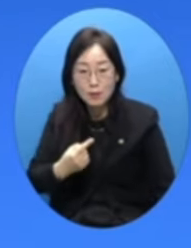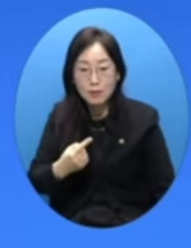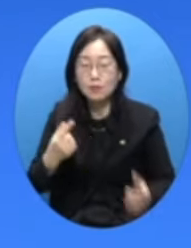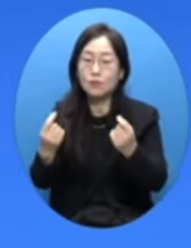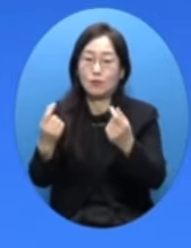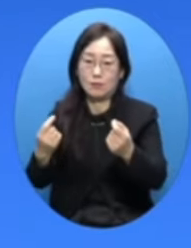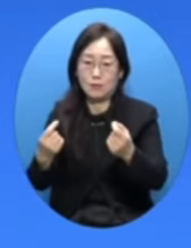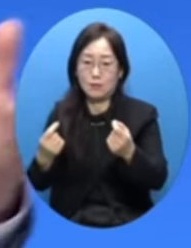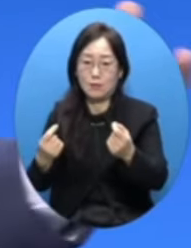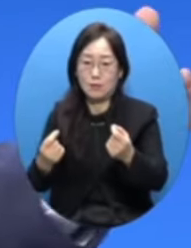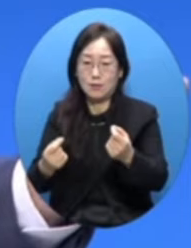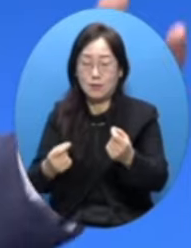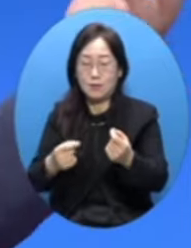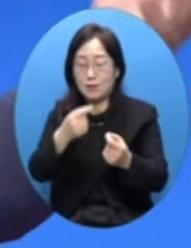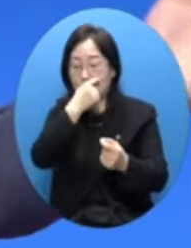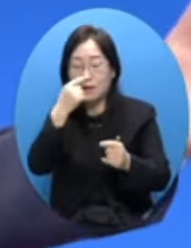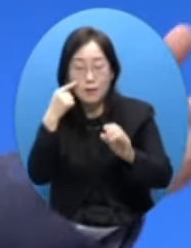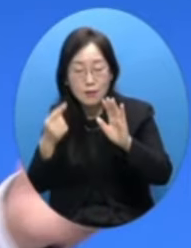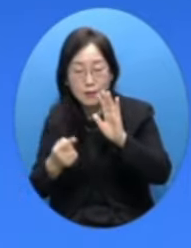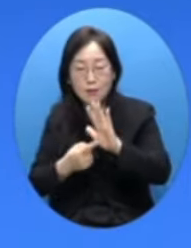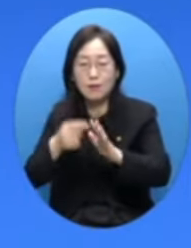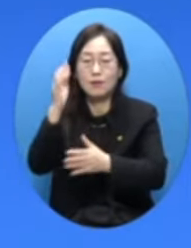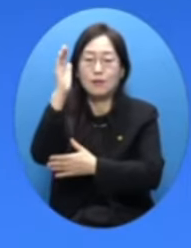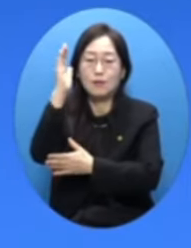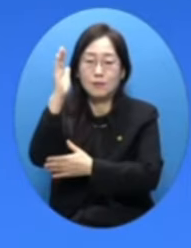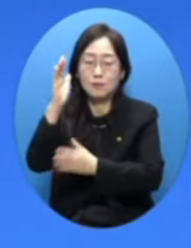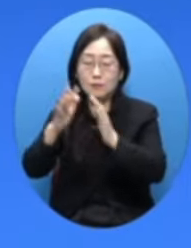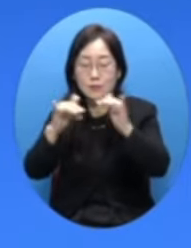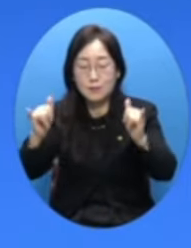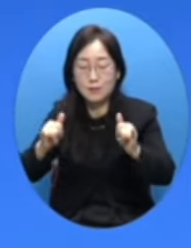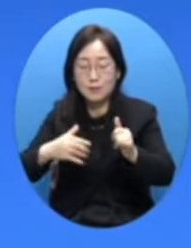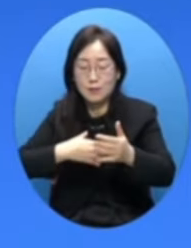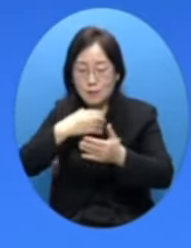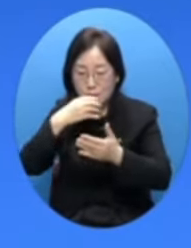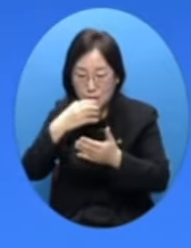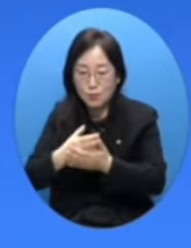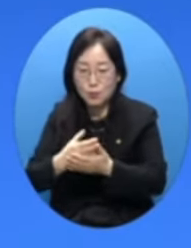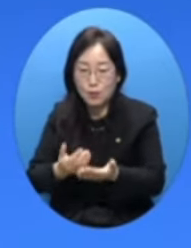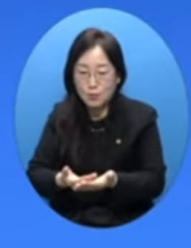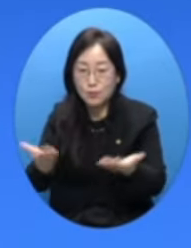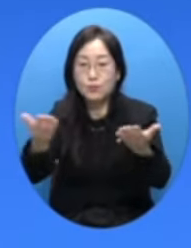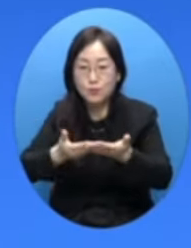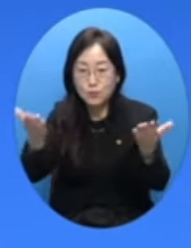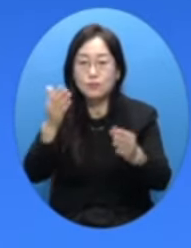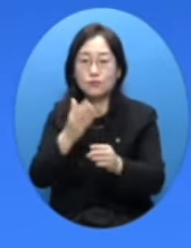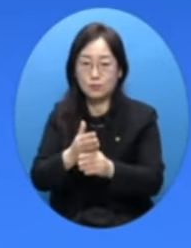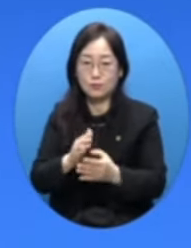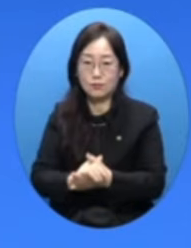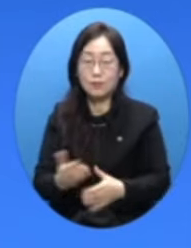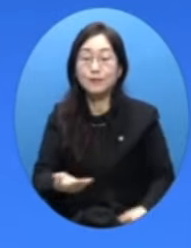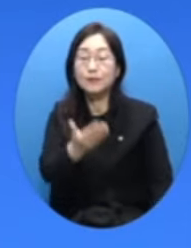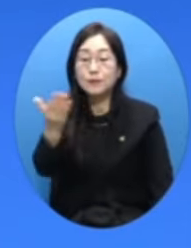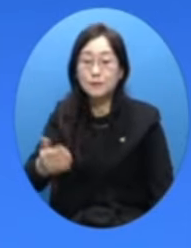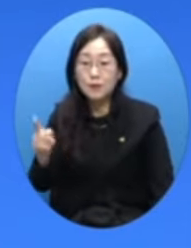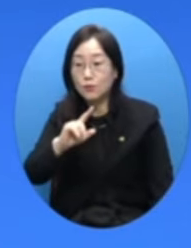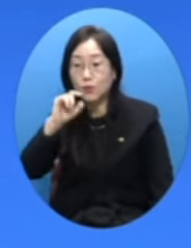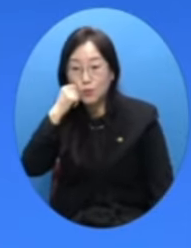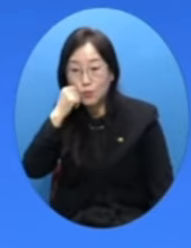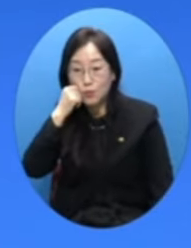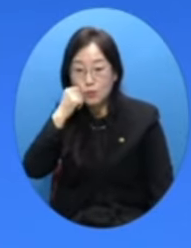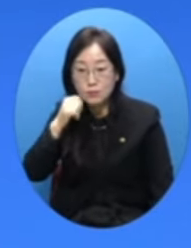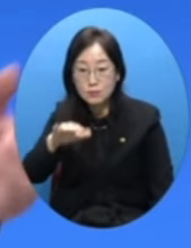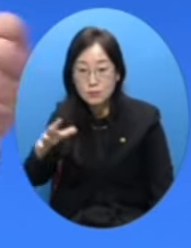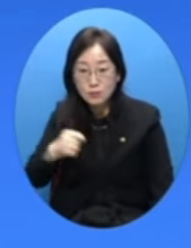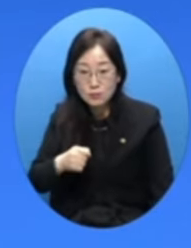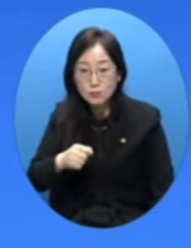가운데 이들을 간증하며 많은 사람에게 큰 감동을 끼치는 귀한 사모님으로 지금 쓰임받고 있습니다. 여러분 어떤 어려움에 지금